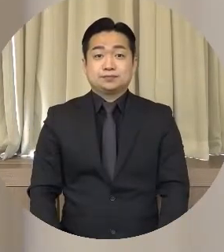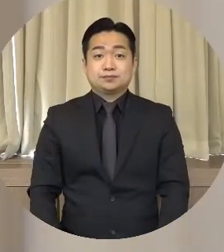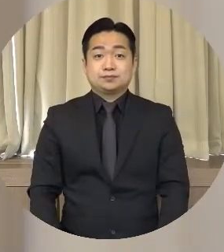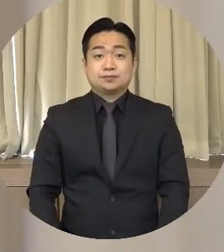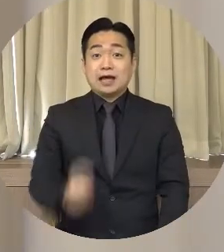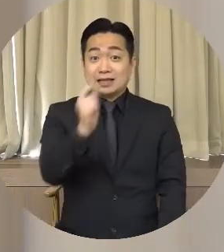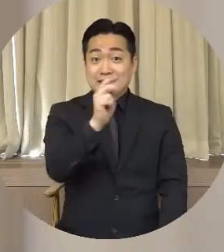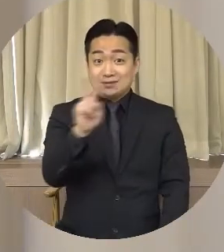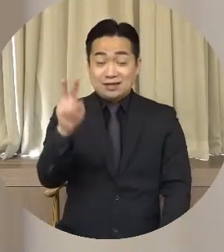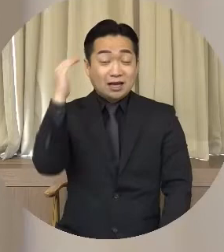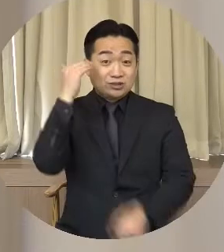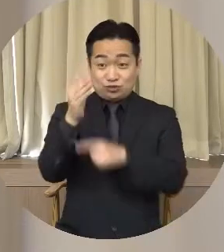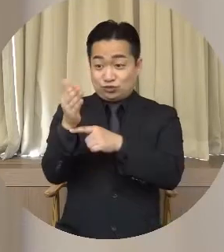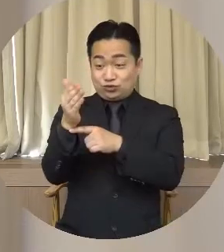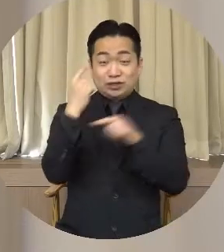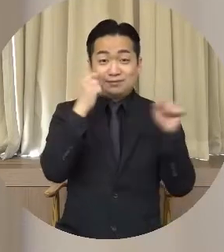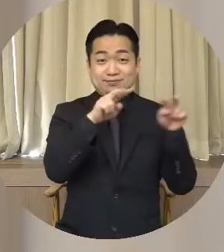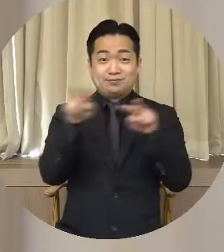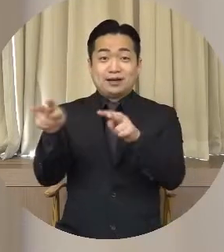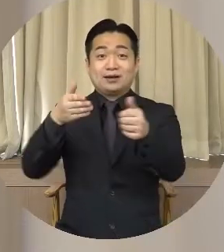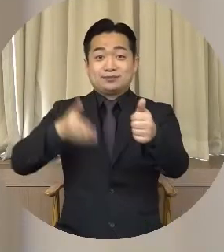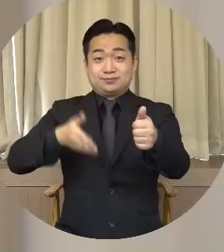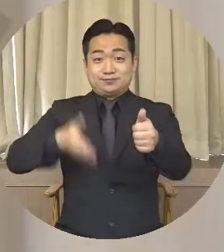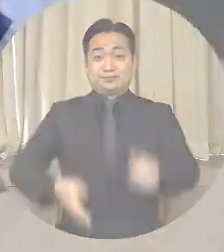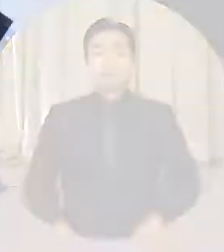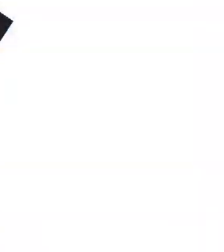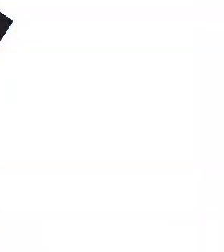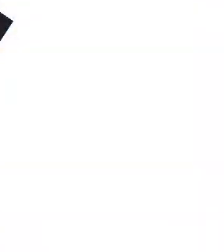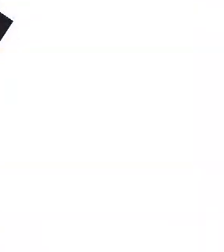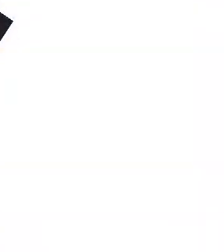모니터에 있는 국기를 향해 주시기 바랍니다.